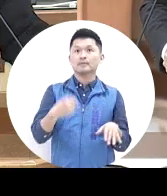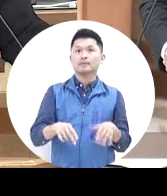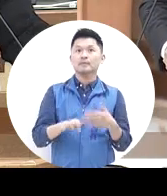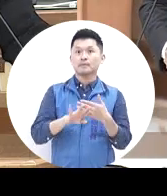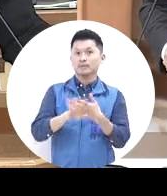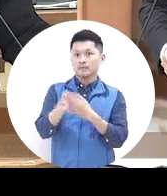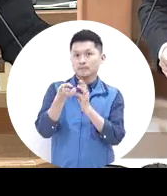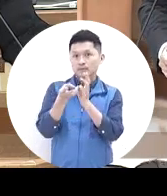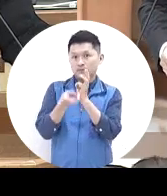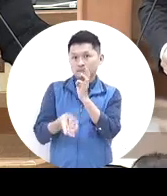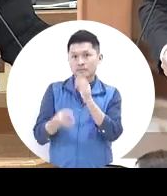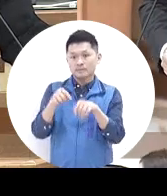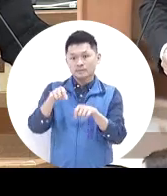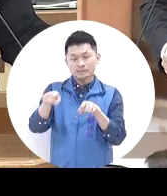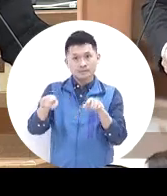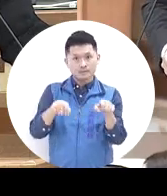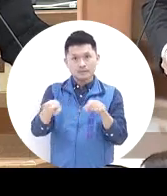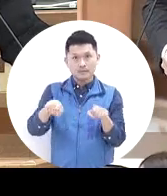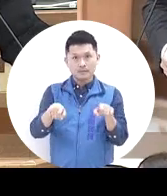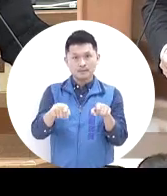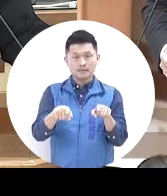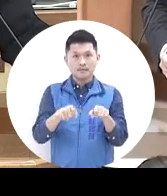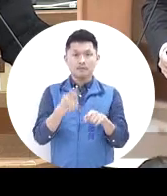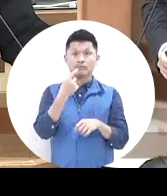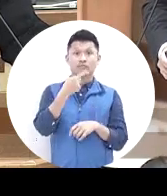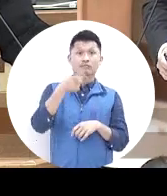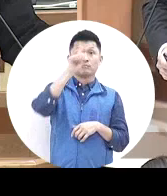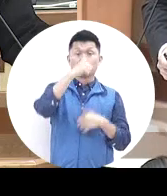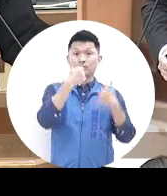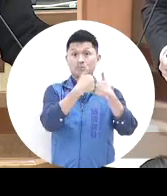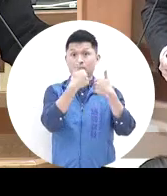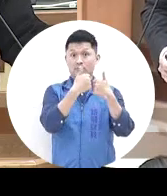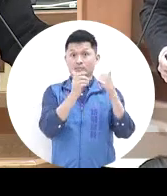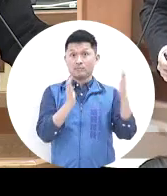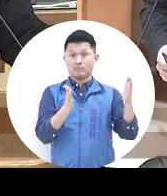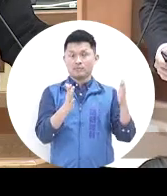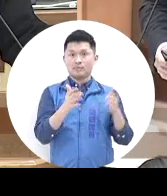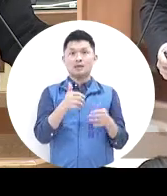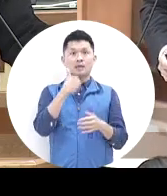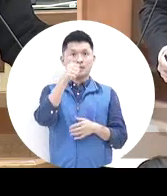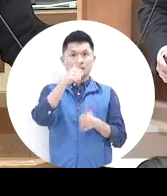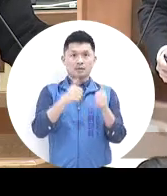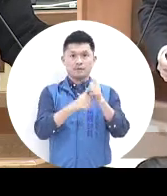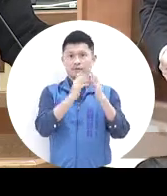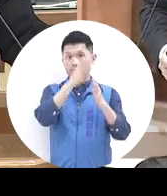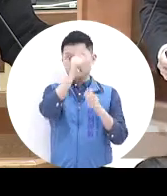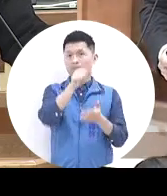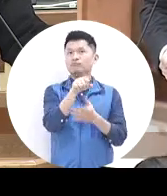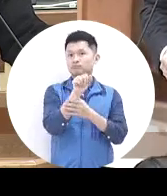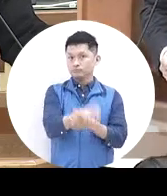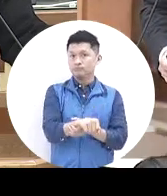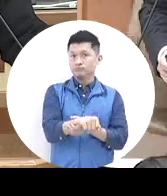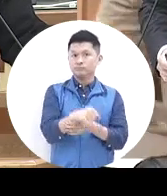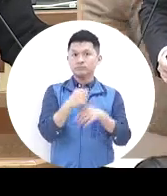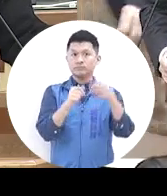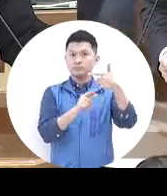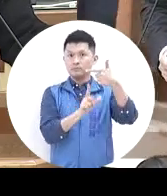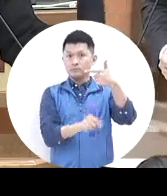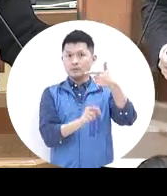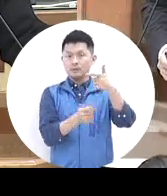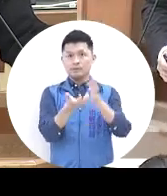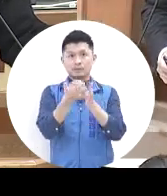划，还是要依照我们上会期哦，谢副市长有答应的，六月要就预算本